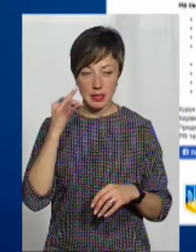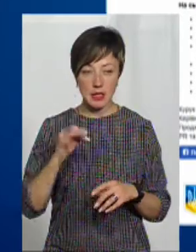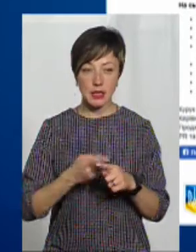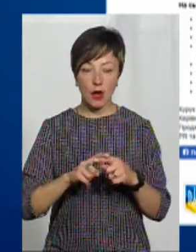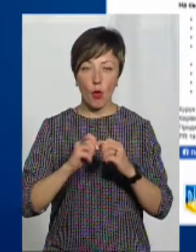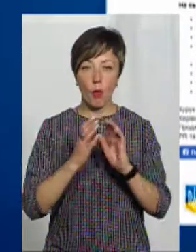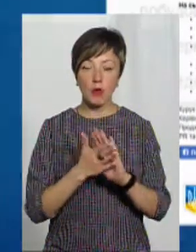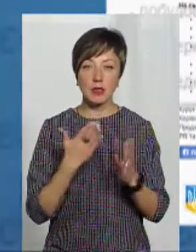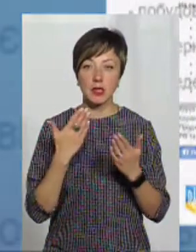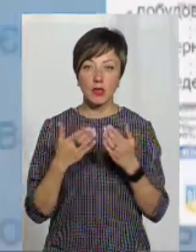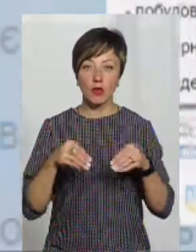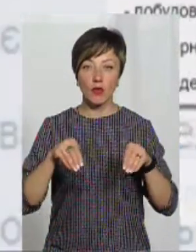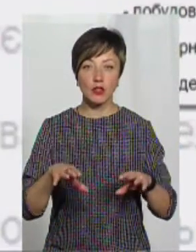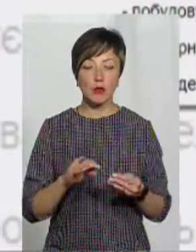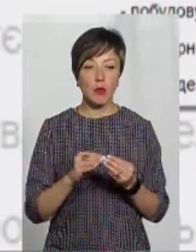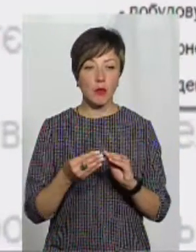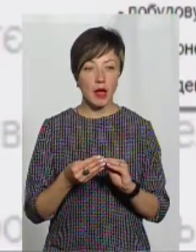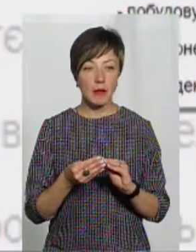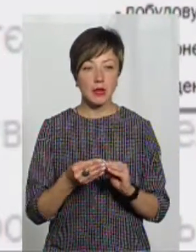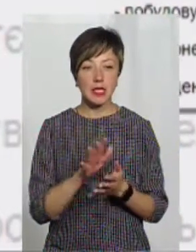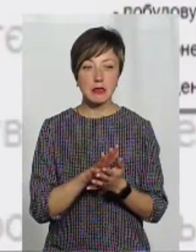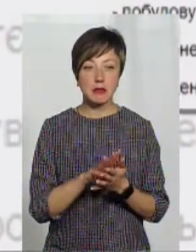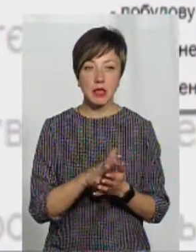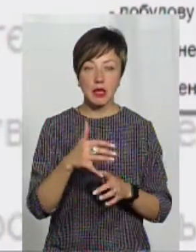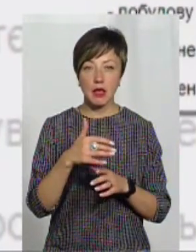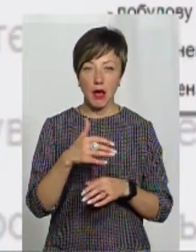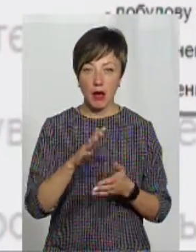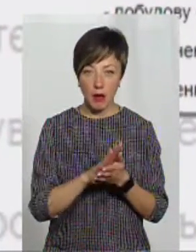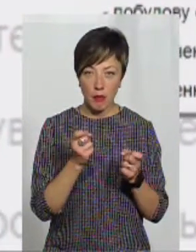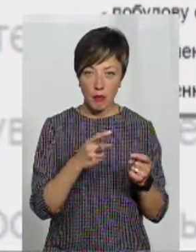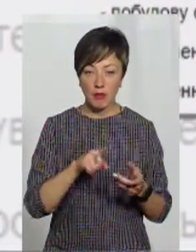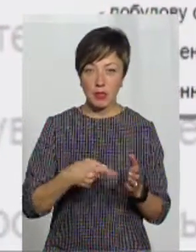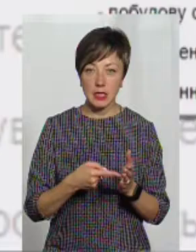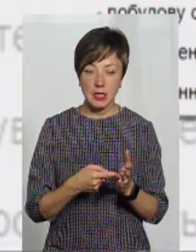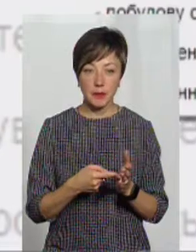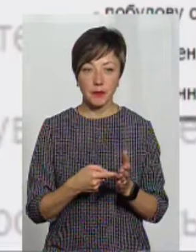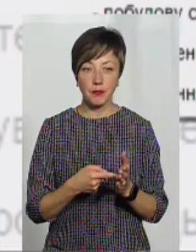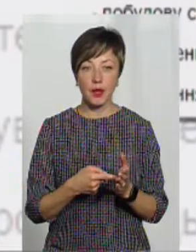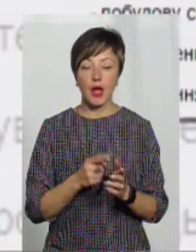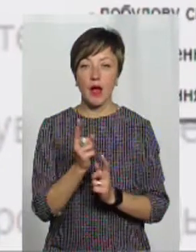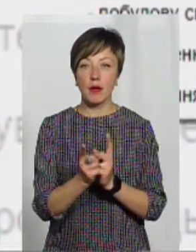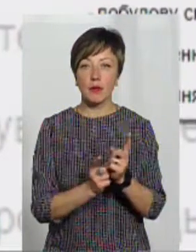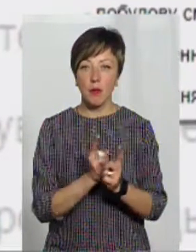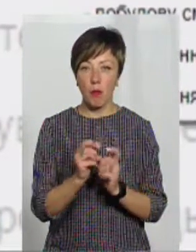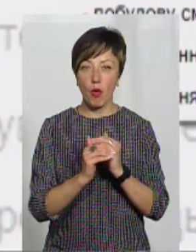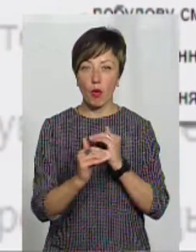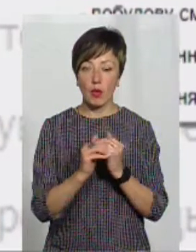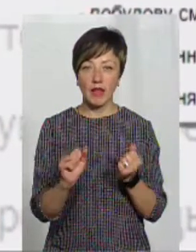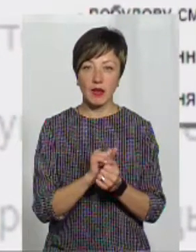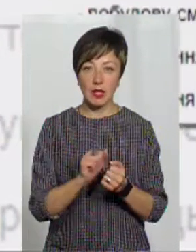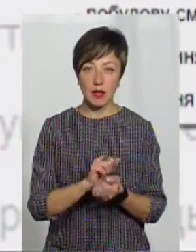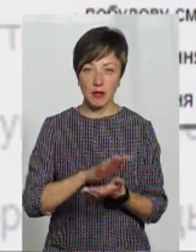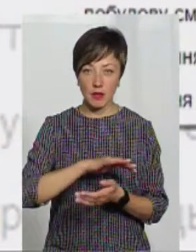– це комплексний підхід до вирішення проблем зі сміттям у місті, рекультивація діючого полігону твердих побутових